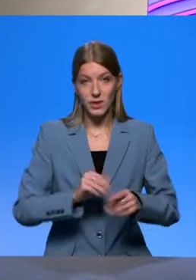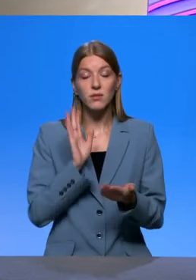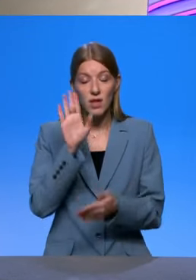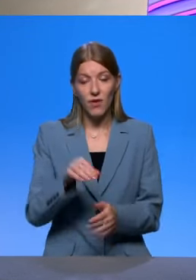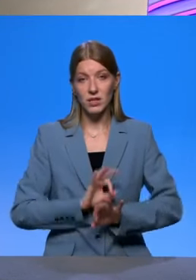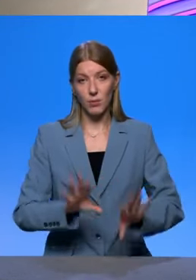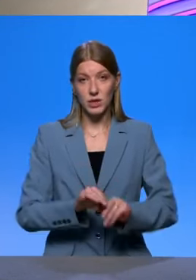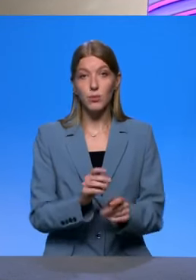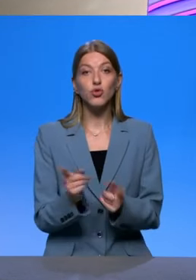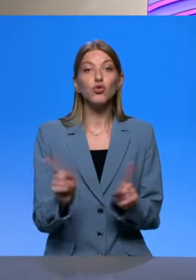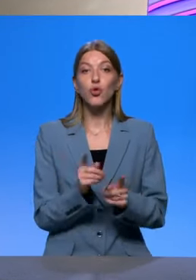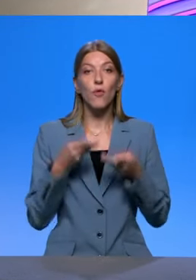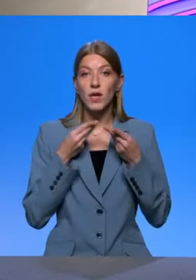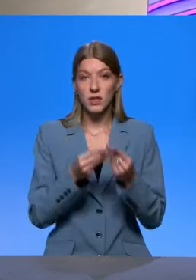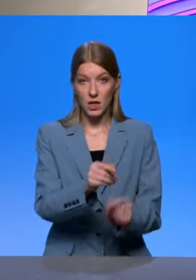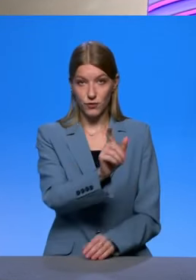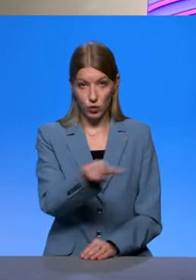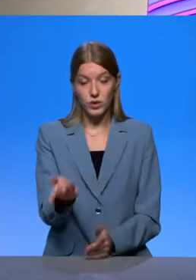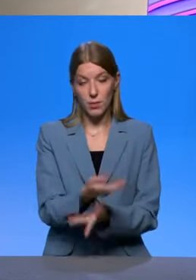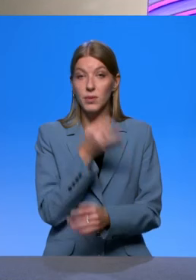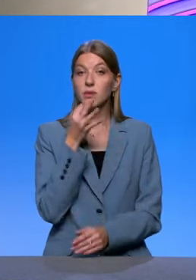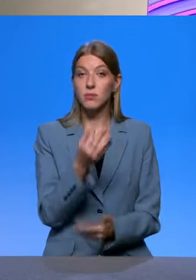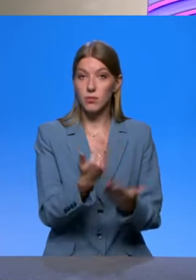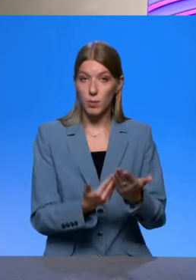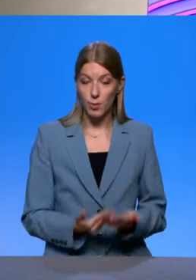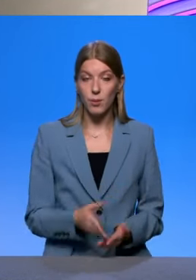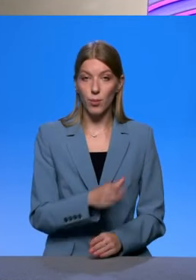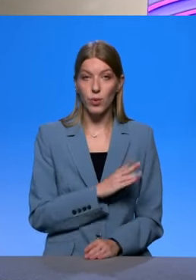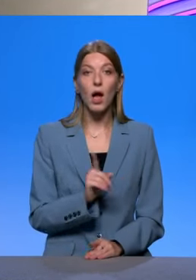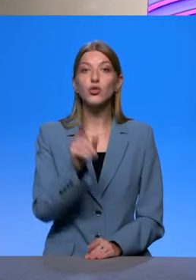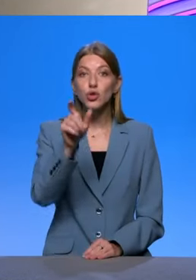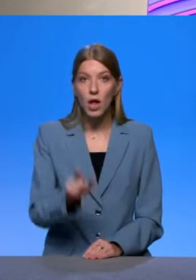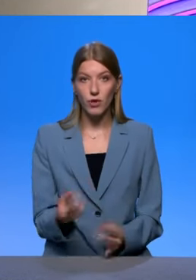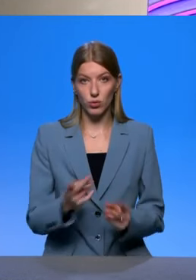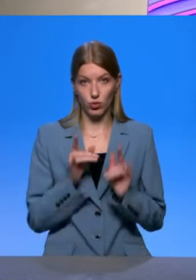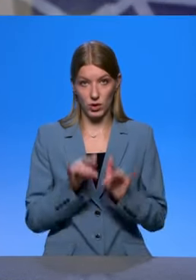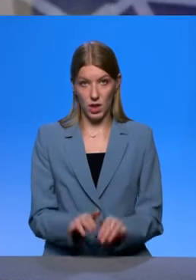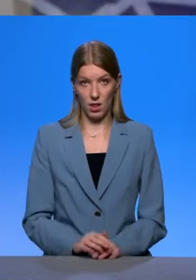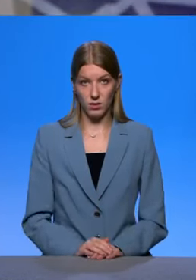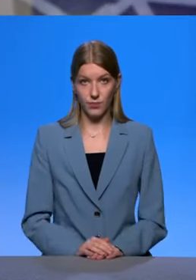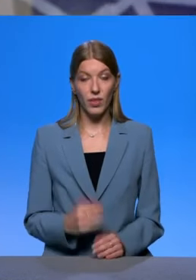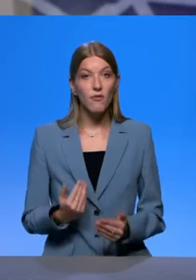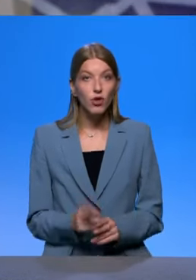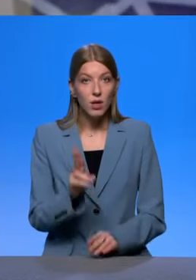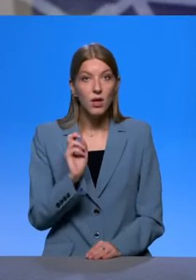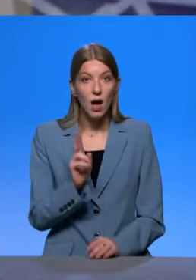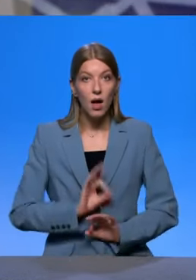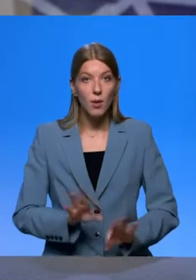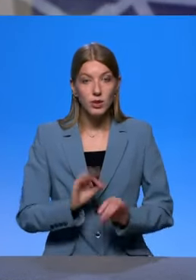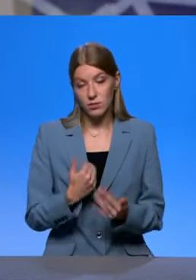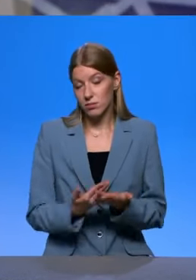людей воздействуют, мы указали на них. А что делать человеку? Как разъяснить? Вот простой